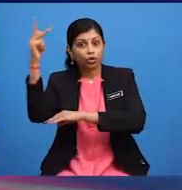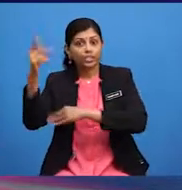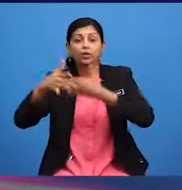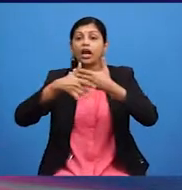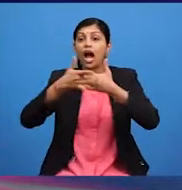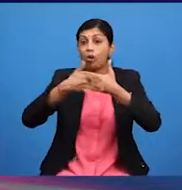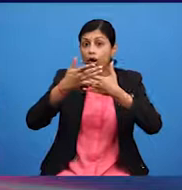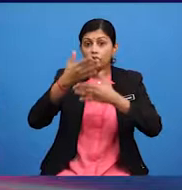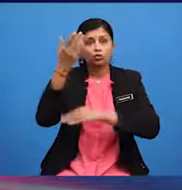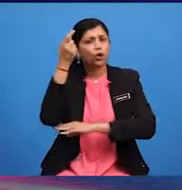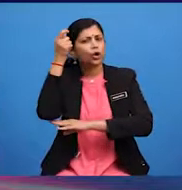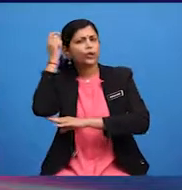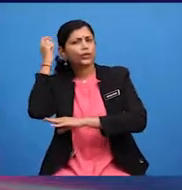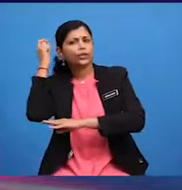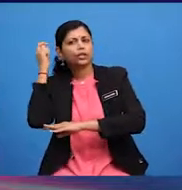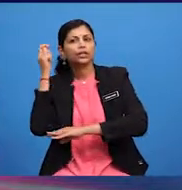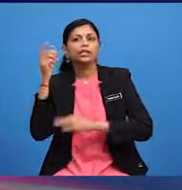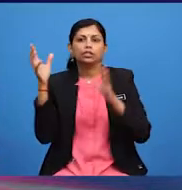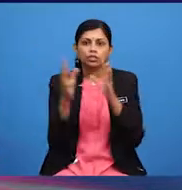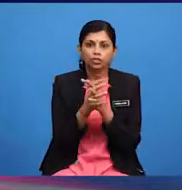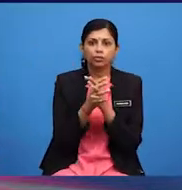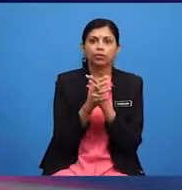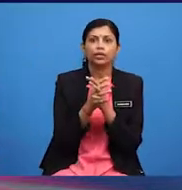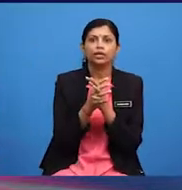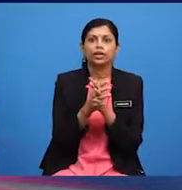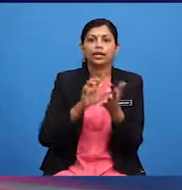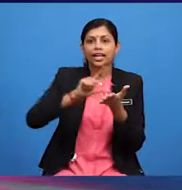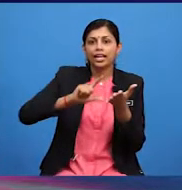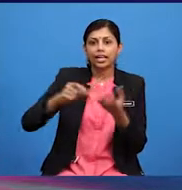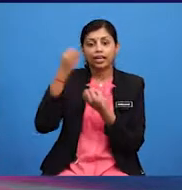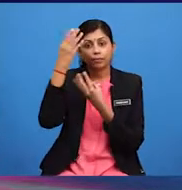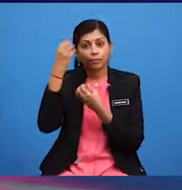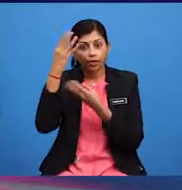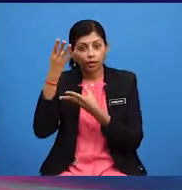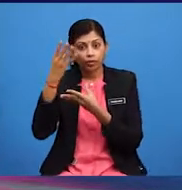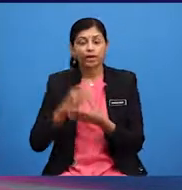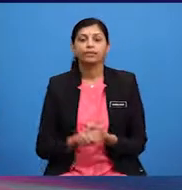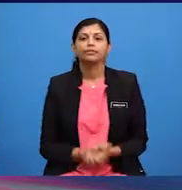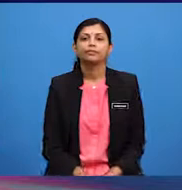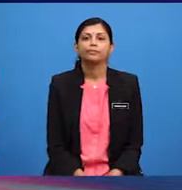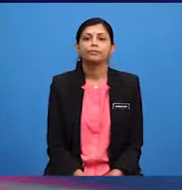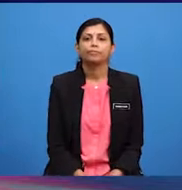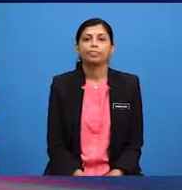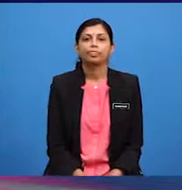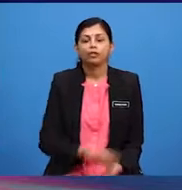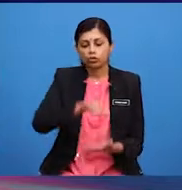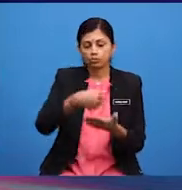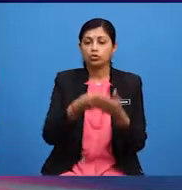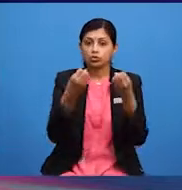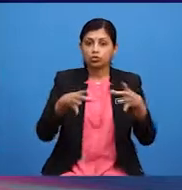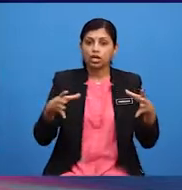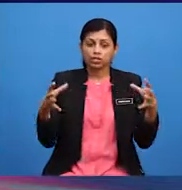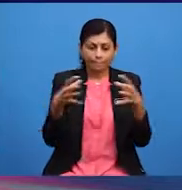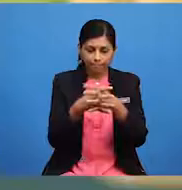menghasilkan lakaran bermaklumat berkaitan elemen, prinsip dan bahan yang